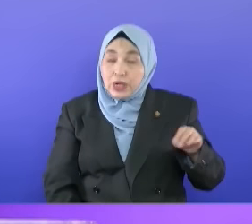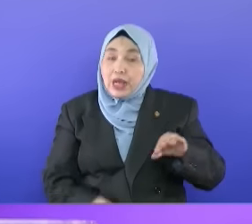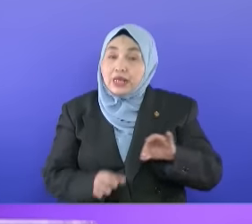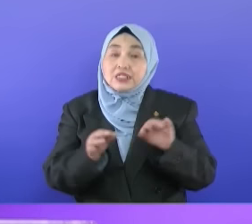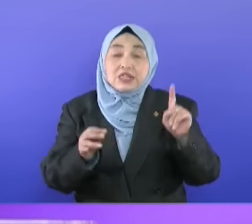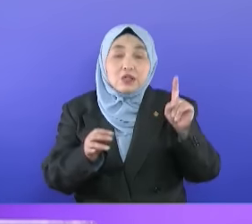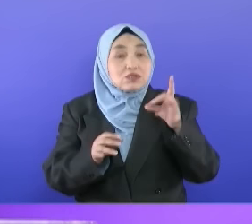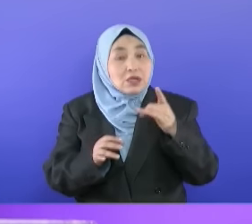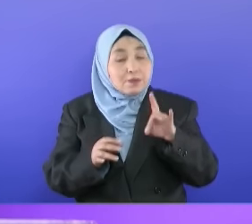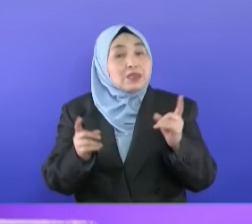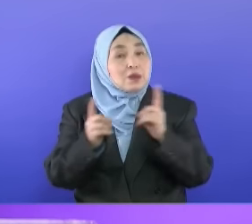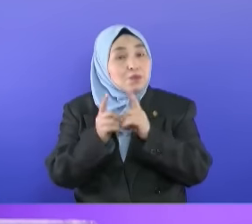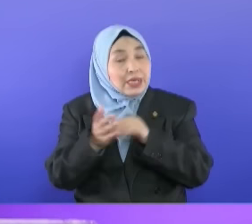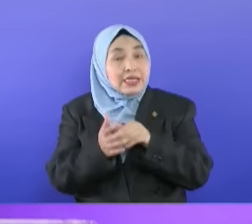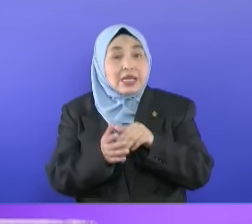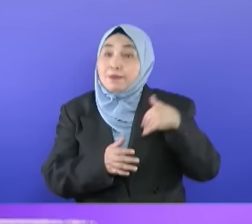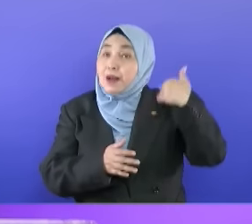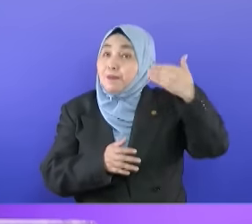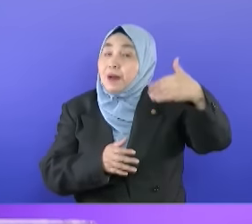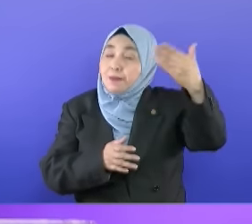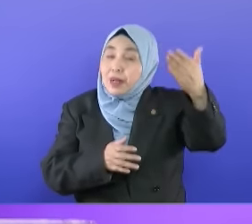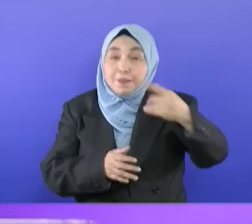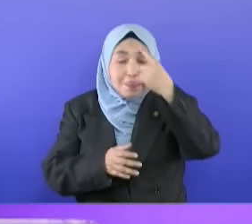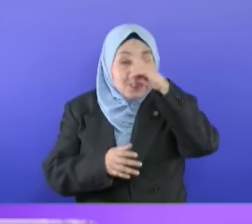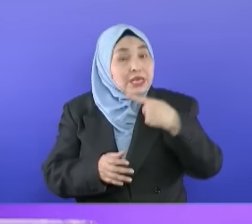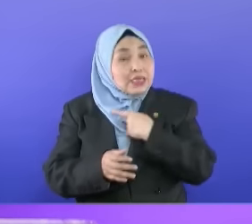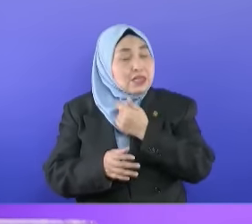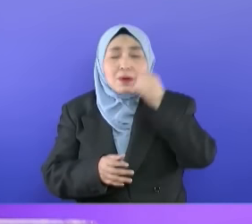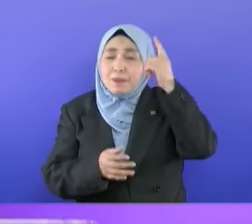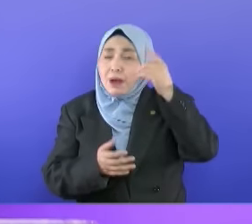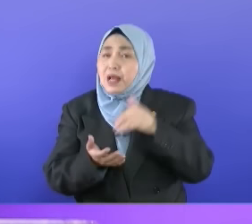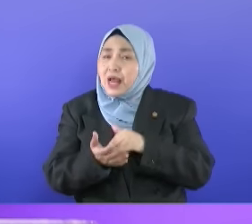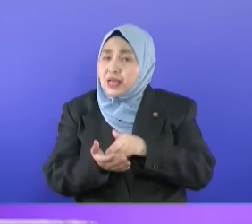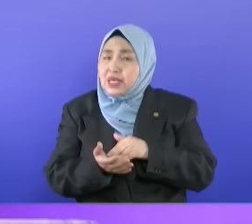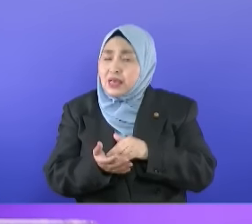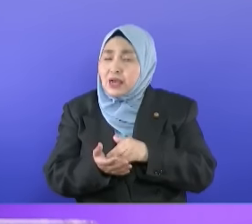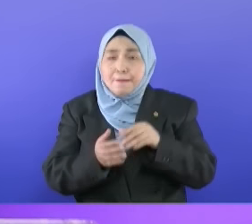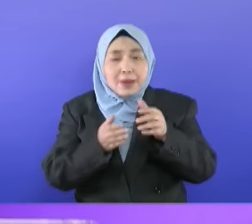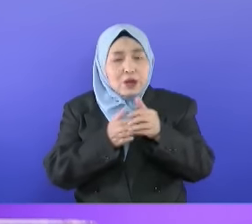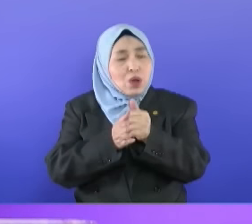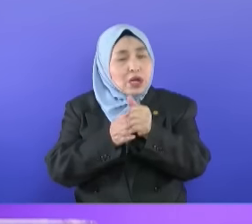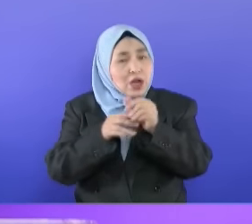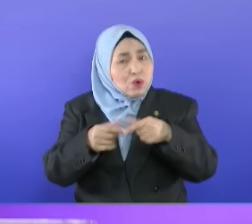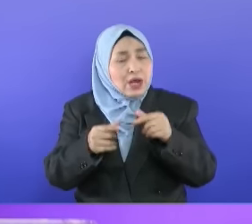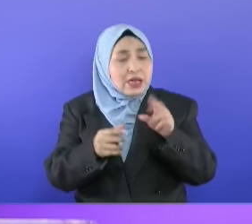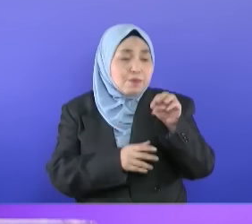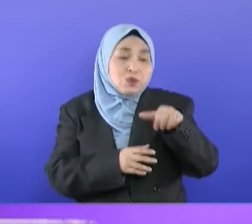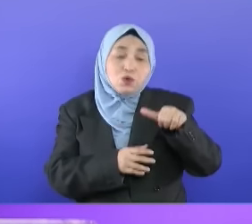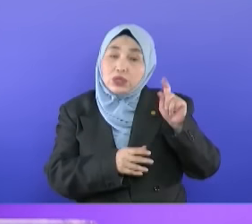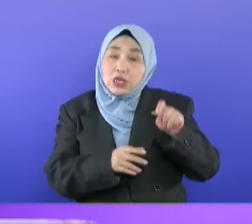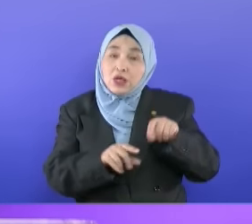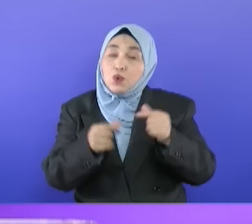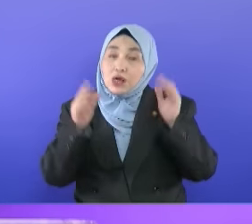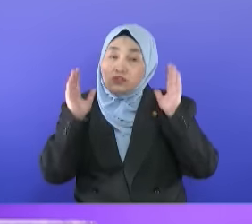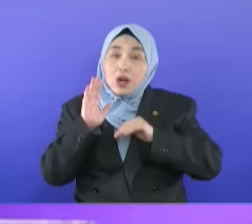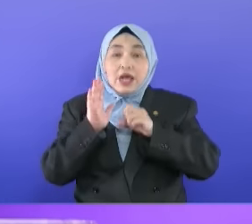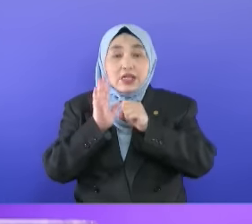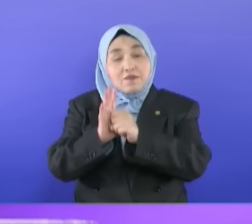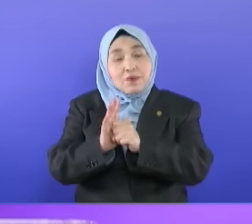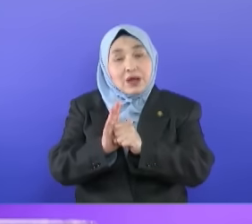118 kita ketemu lagi dalam Siri akan datang untuk kita memahami lebih lanjut lagi bantuan al-qur'an dalam Quran salat